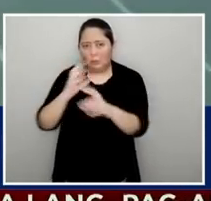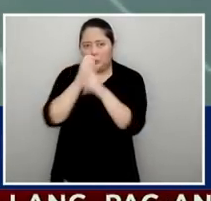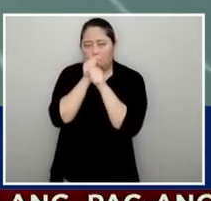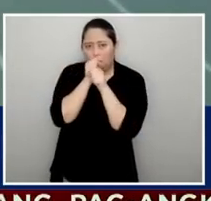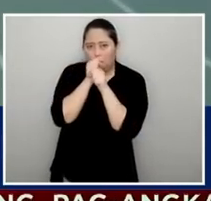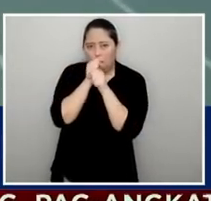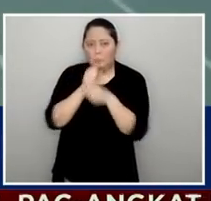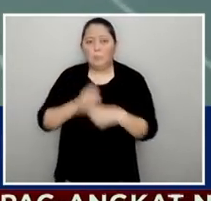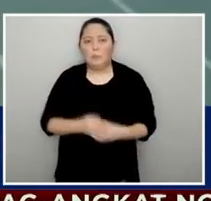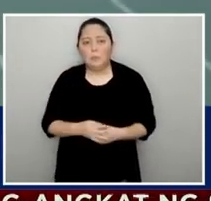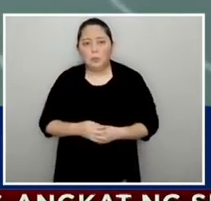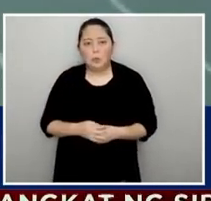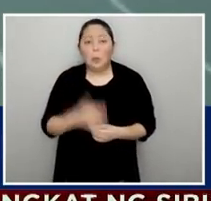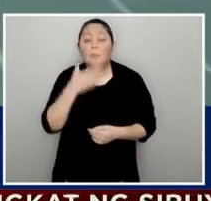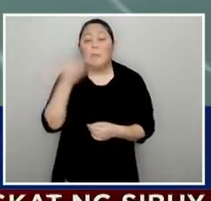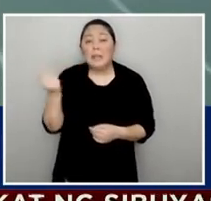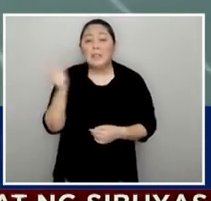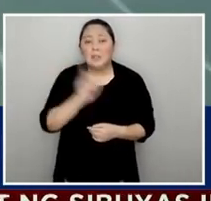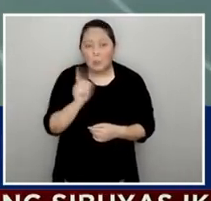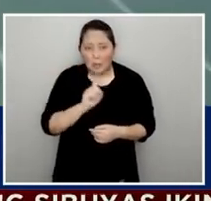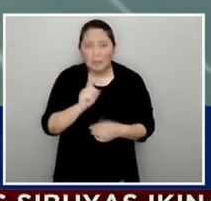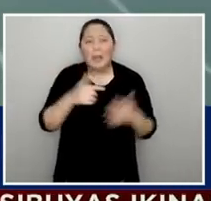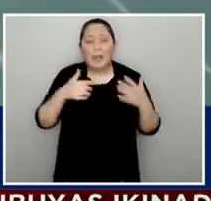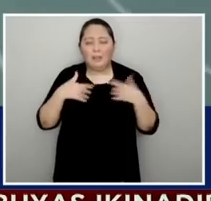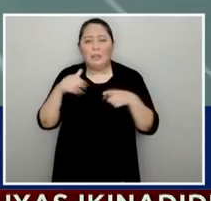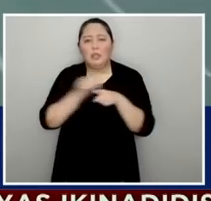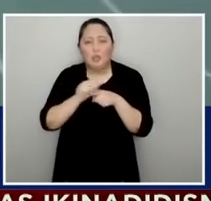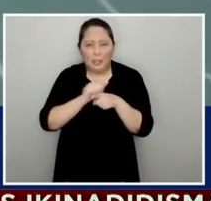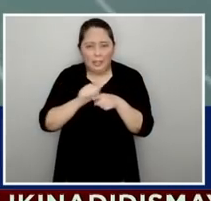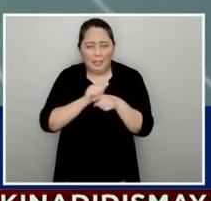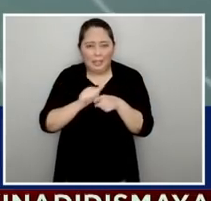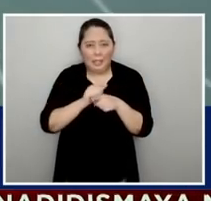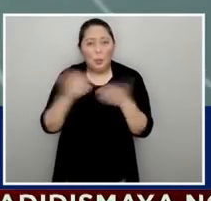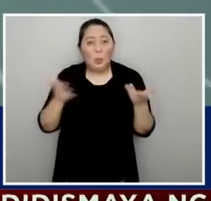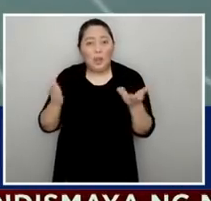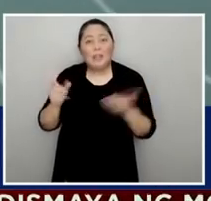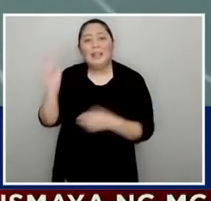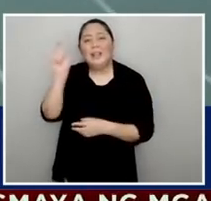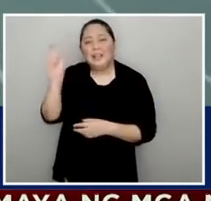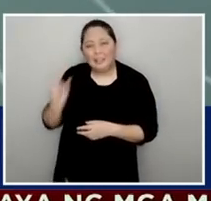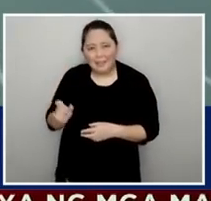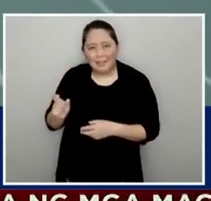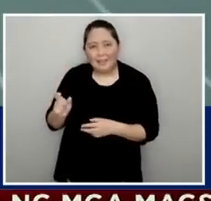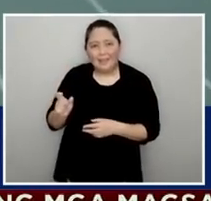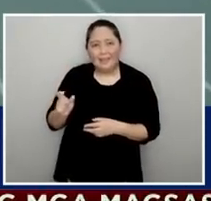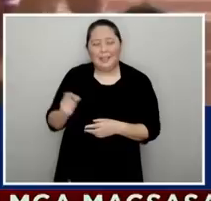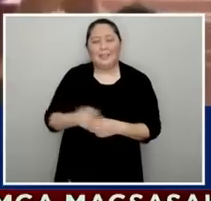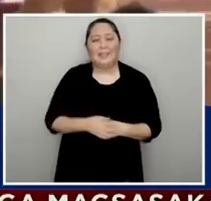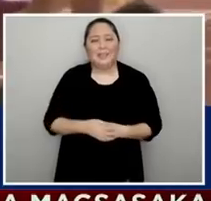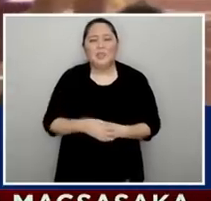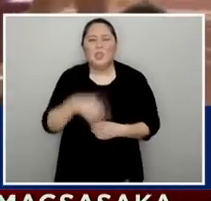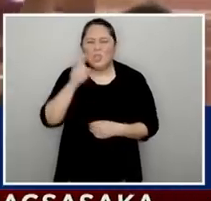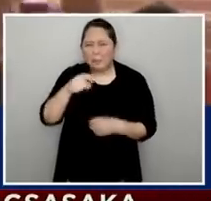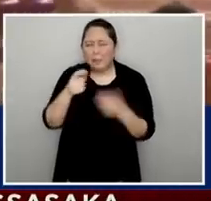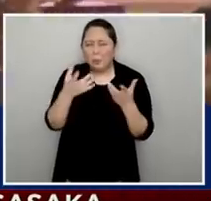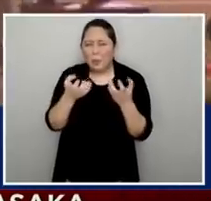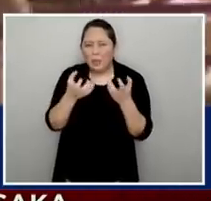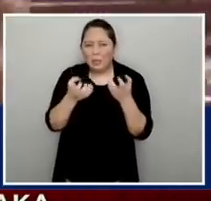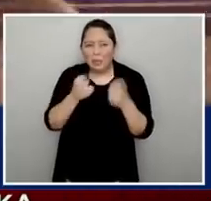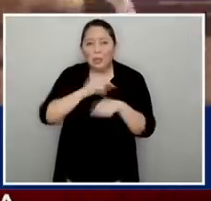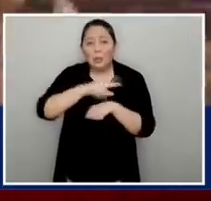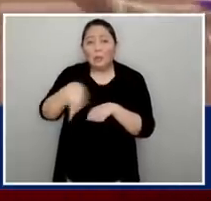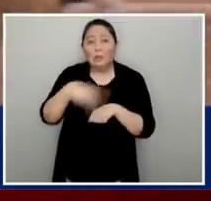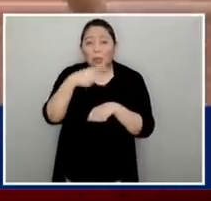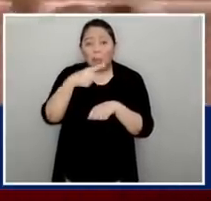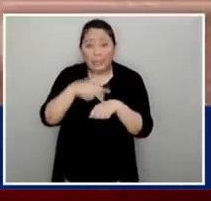ilalim ni Coach Vitaly Petrov sa Italy. Nais nilang matuloy sa pag-akyat sa World Pole Vault Ranking at wala na siyang mamiss